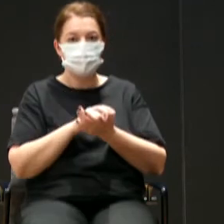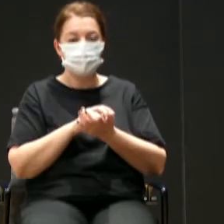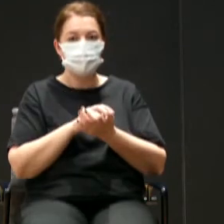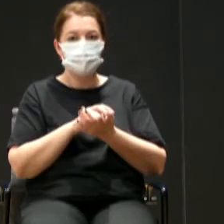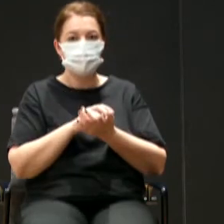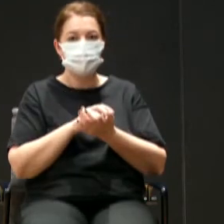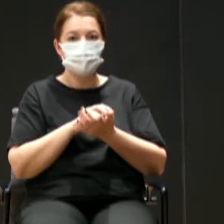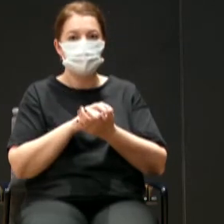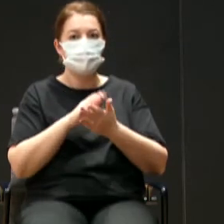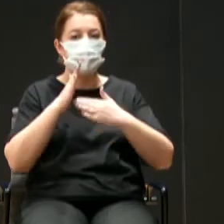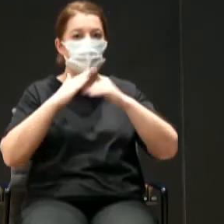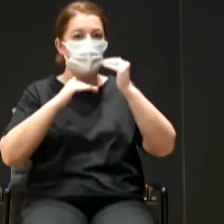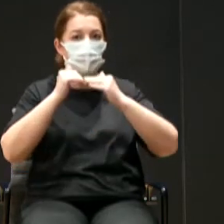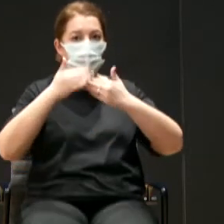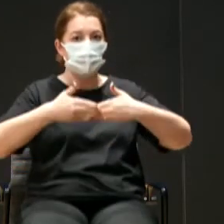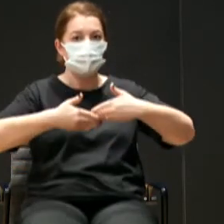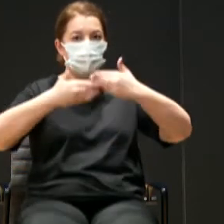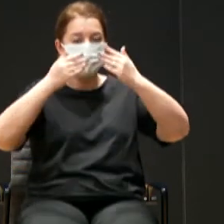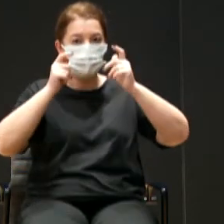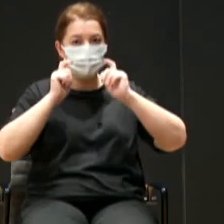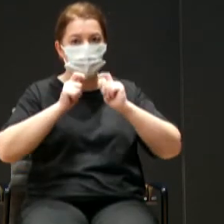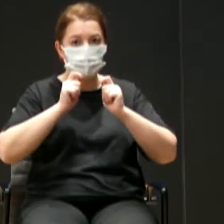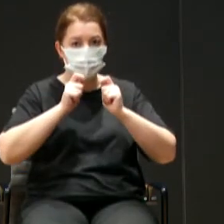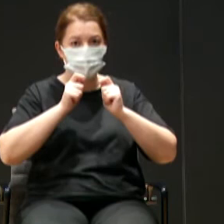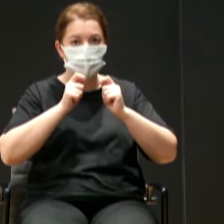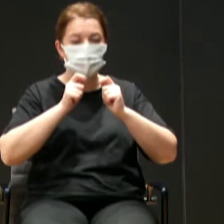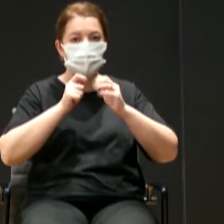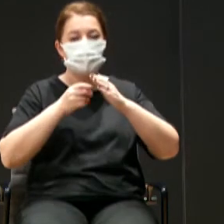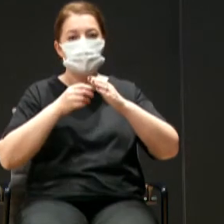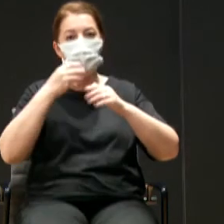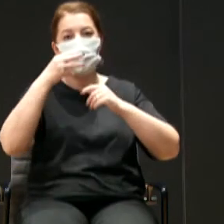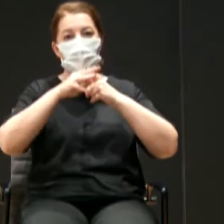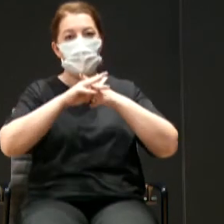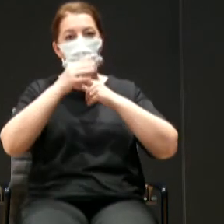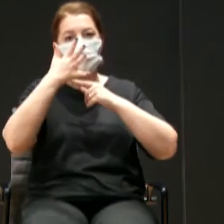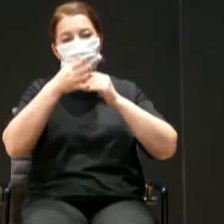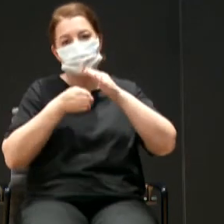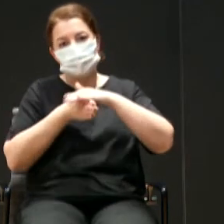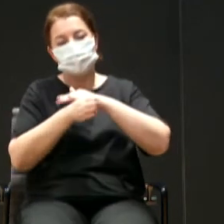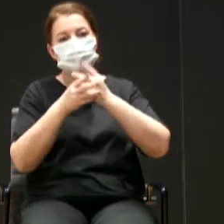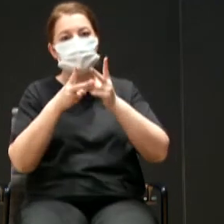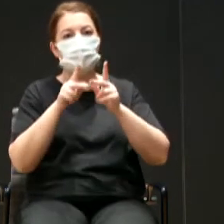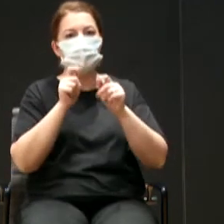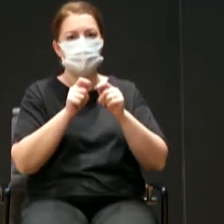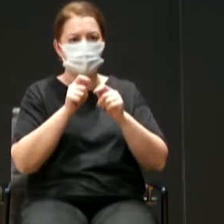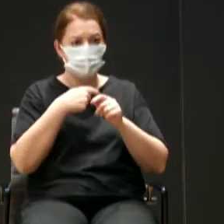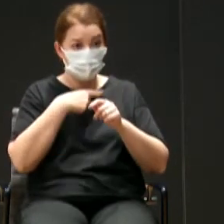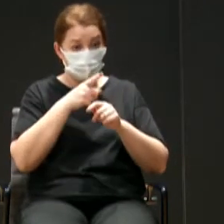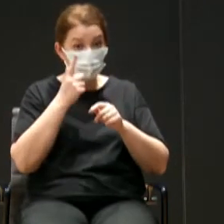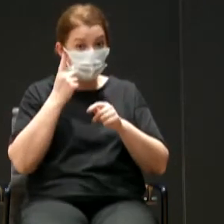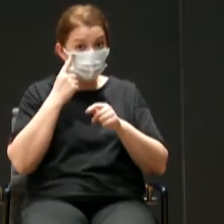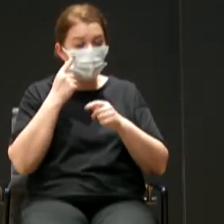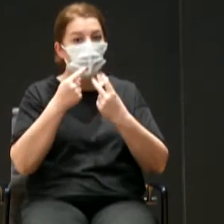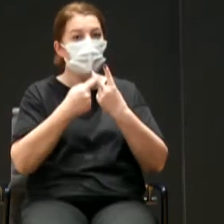kısmına, duvar örecek, E5'ten girişini verecek. Bu şekilde kullanılacaktı. Biz bunları duyduk,